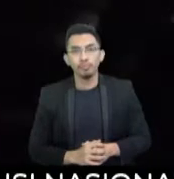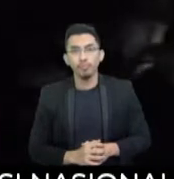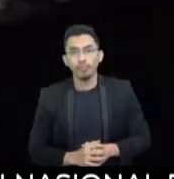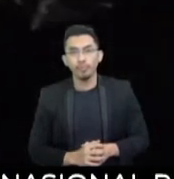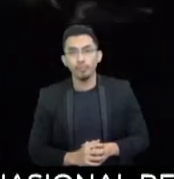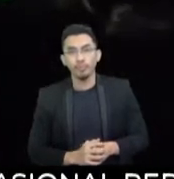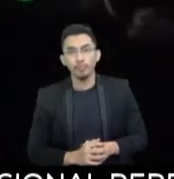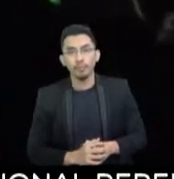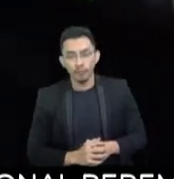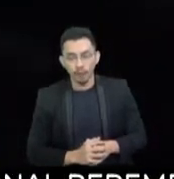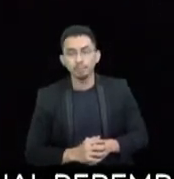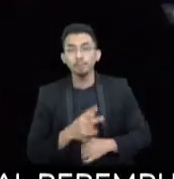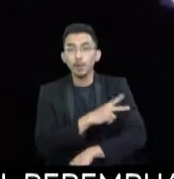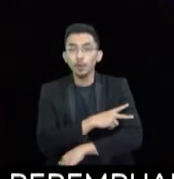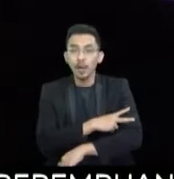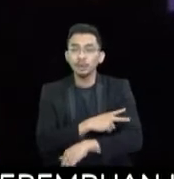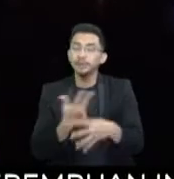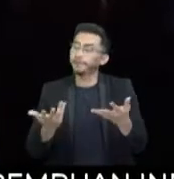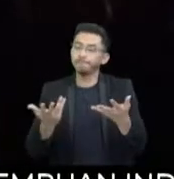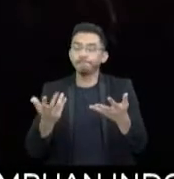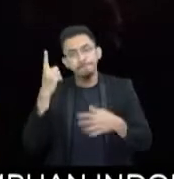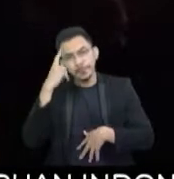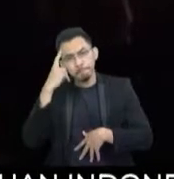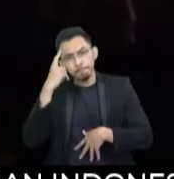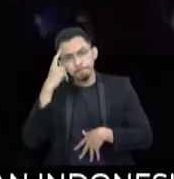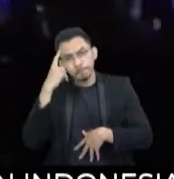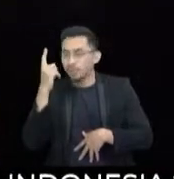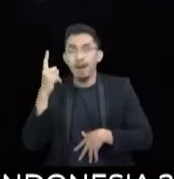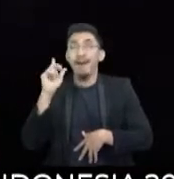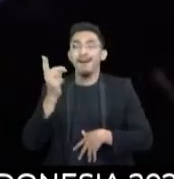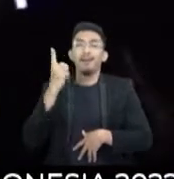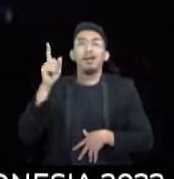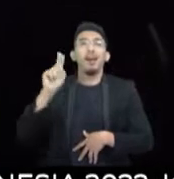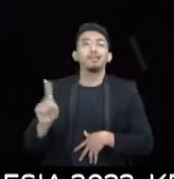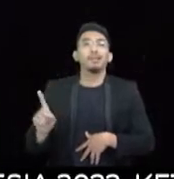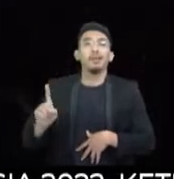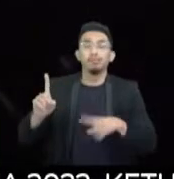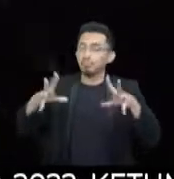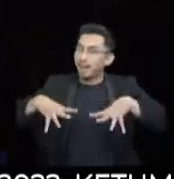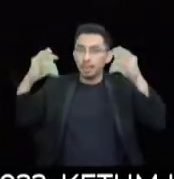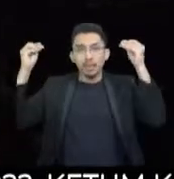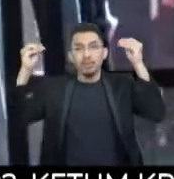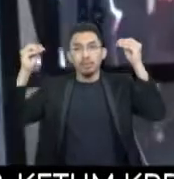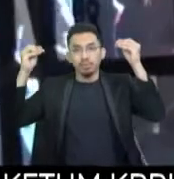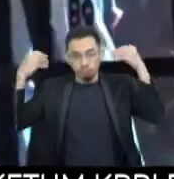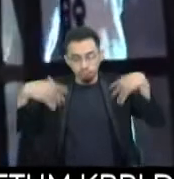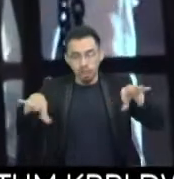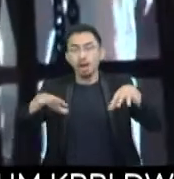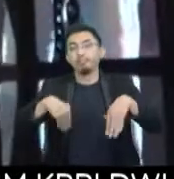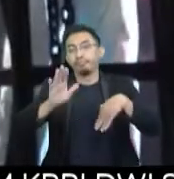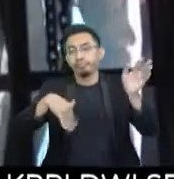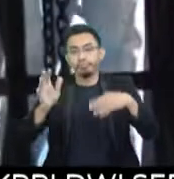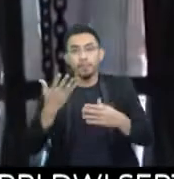Petugas terpaksa memadamkan aliran listrik gedung dan melakukan negosiasi dengan panitia pelaksana. Petugas juga meminta artis konser